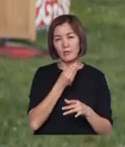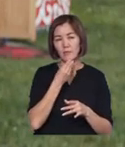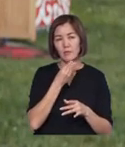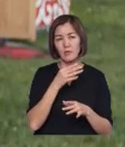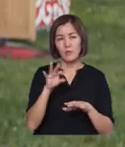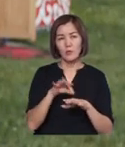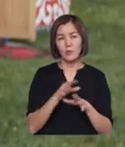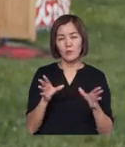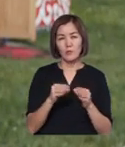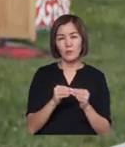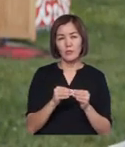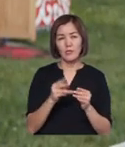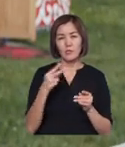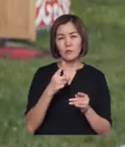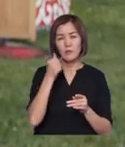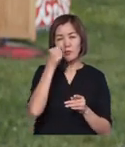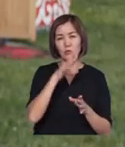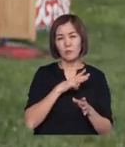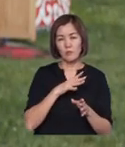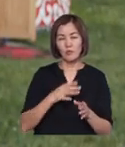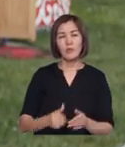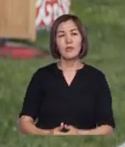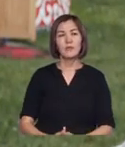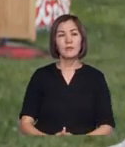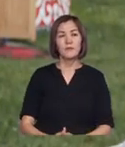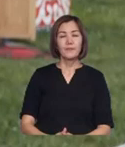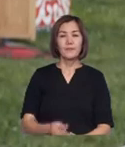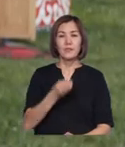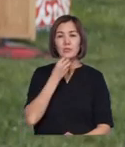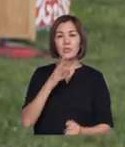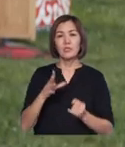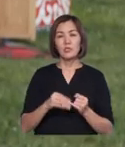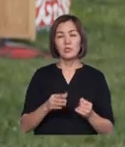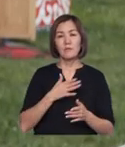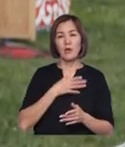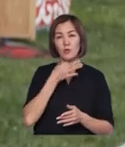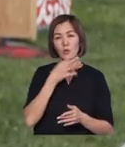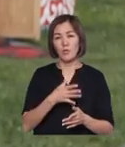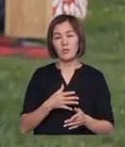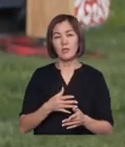қосқалы осында тұрып келе жатырмын. 21 жыл болды тұрғаныма. Жақсы жер енді, өзіме ұнайды.